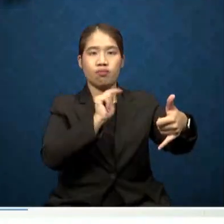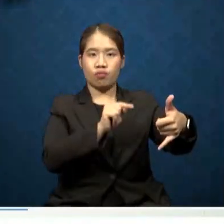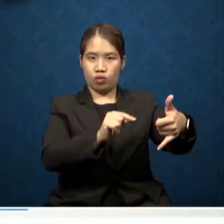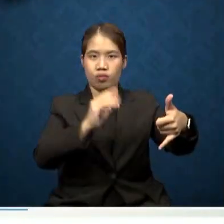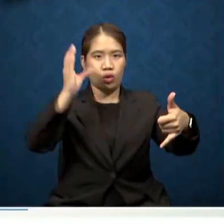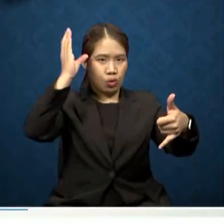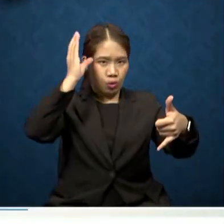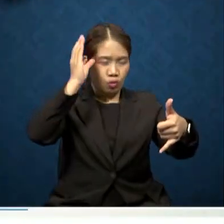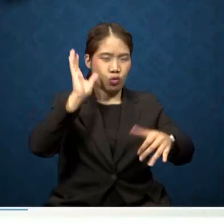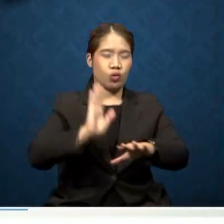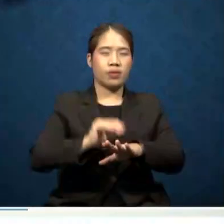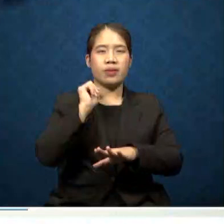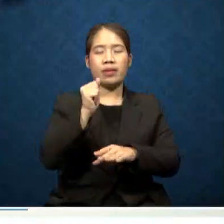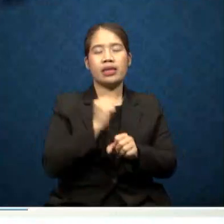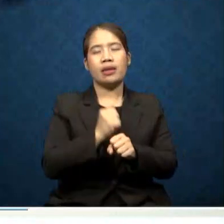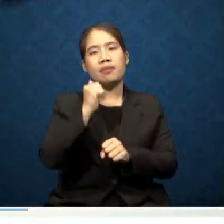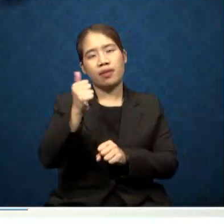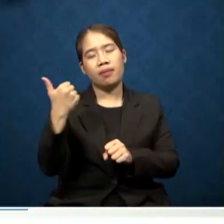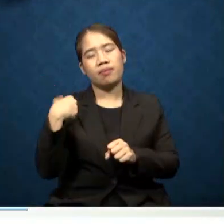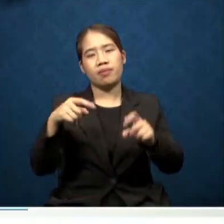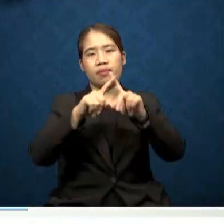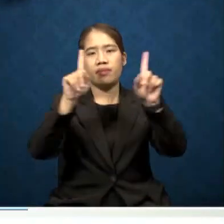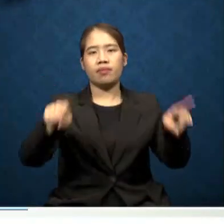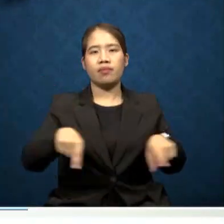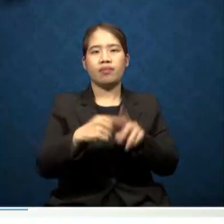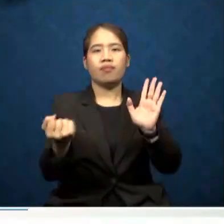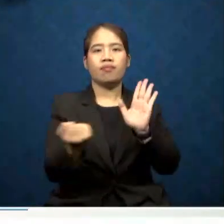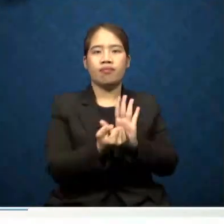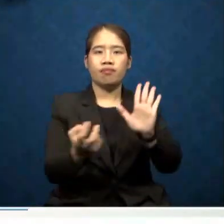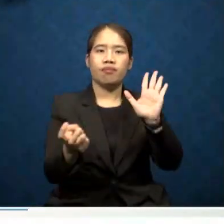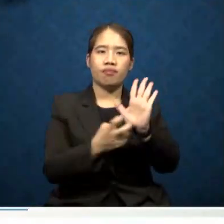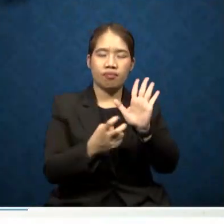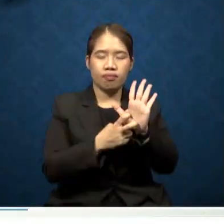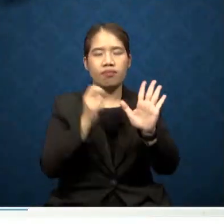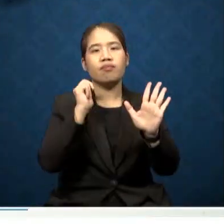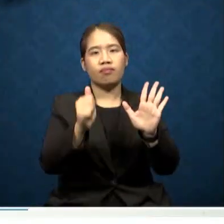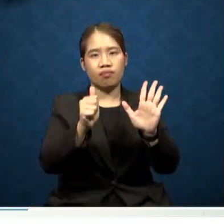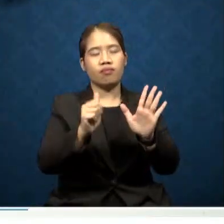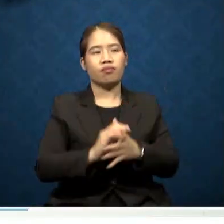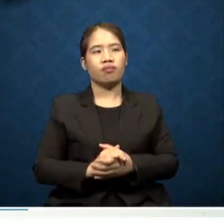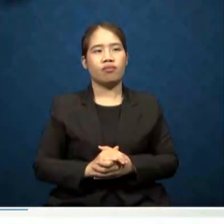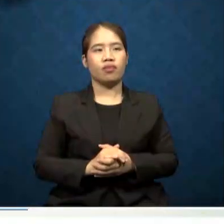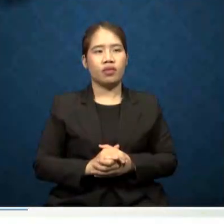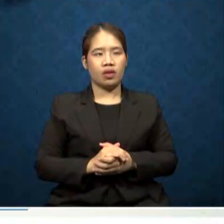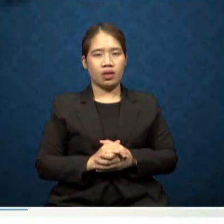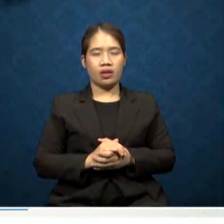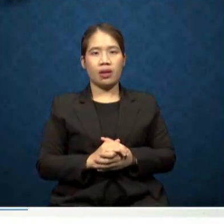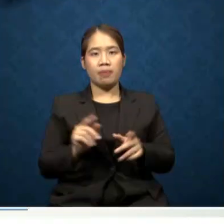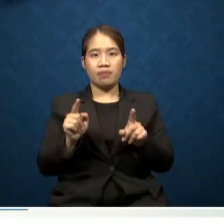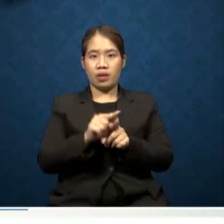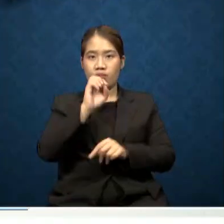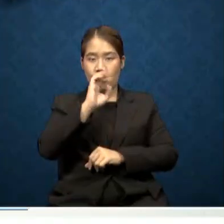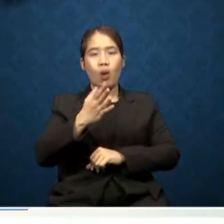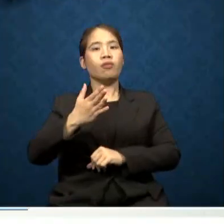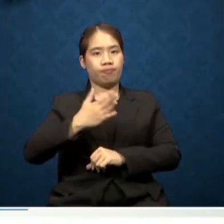ความรู้ความสามารถที่จะอ่ามีใบการันตีใบ certificateว่านะเอ่อการันตีว่าตัวเอง